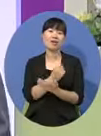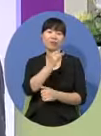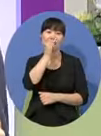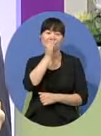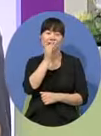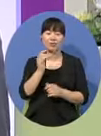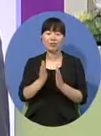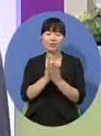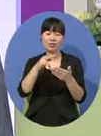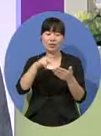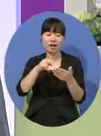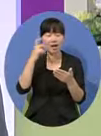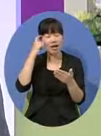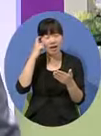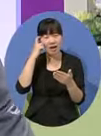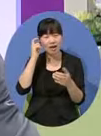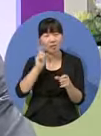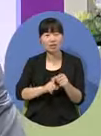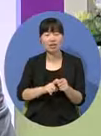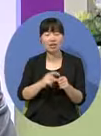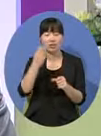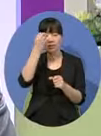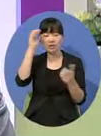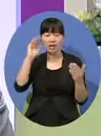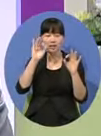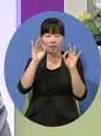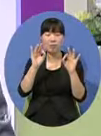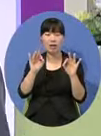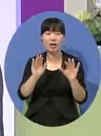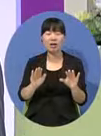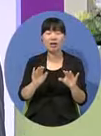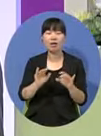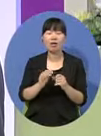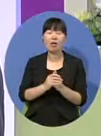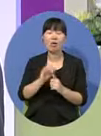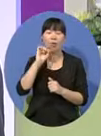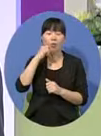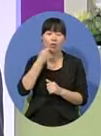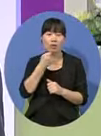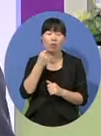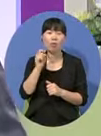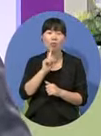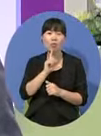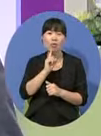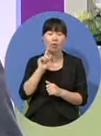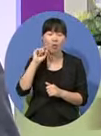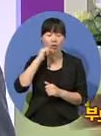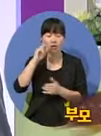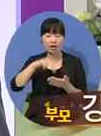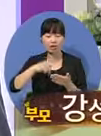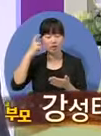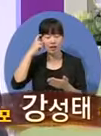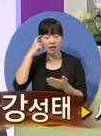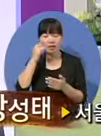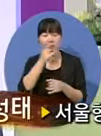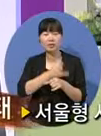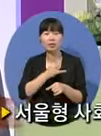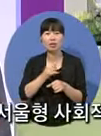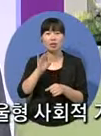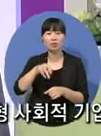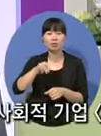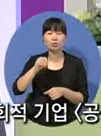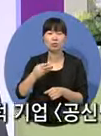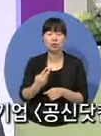근데 독서를 이제 하려고 그러면은 특히 고등학생들 같은 경우에 되게 어려운 거 논술 대비도 해야 되니까 어려운 거 읽으려고 합니다. 무슨